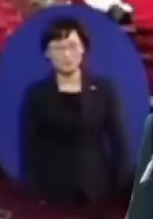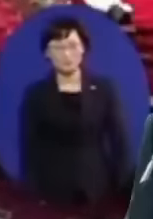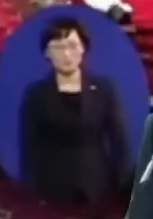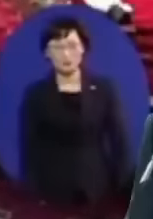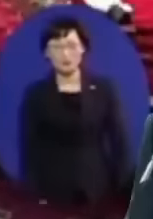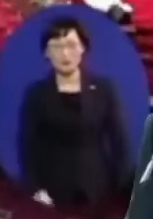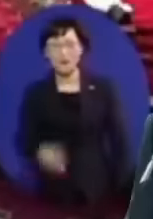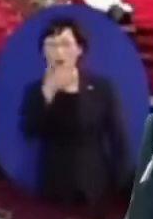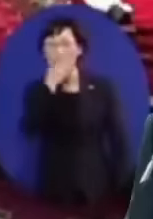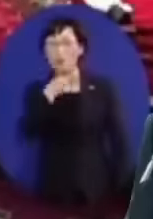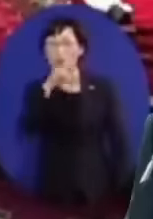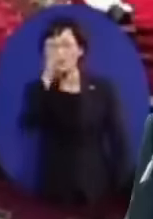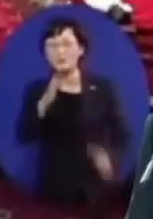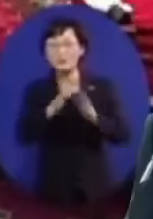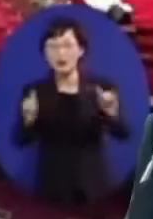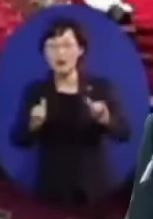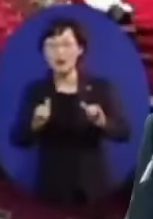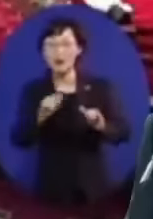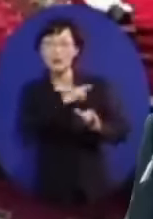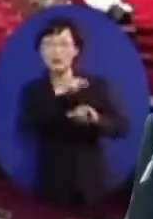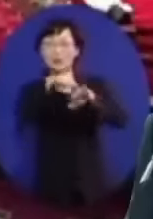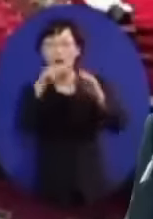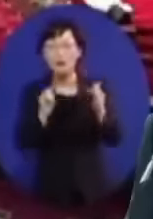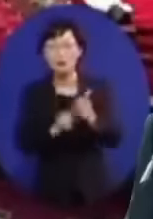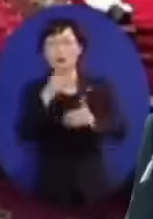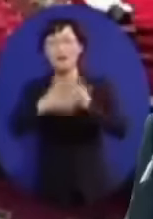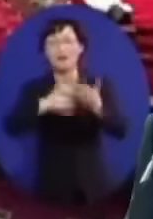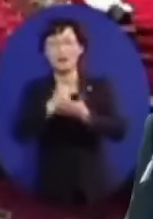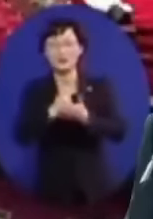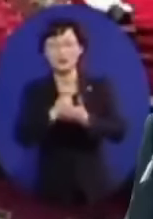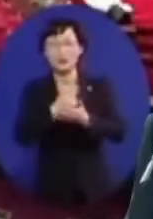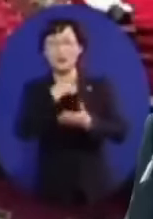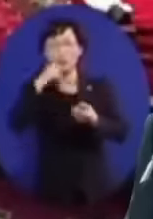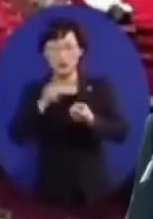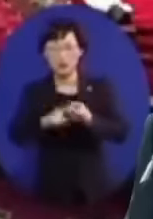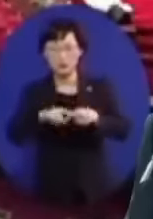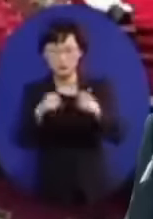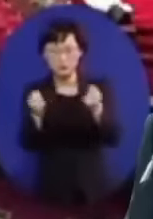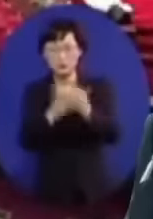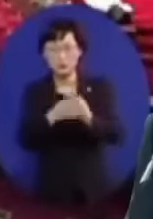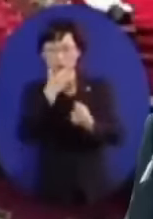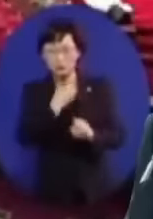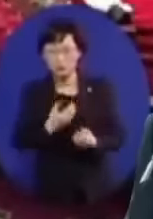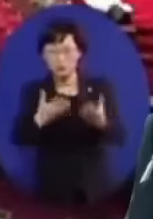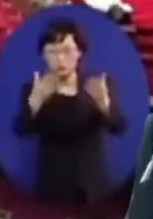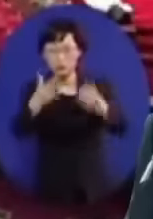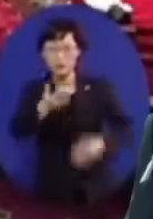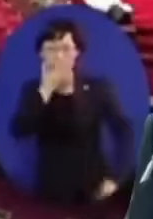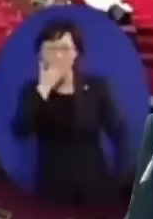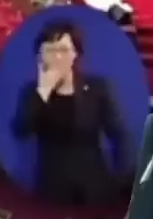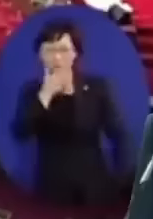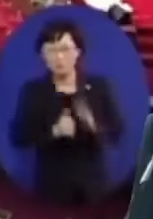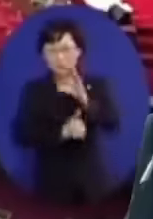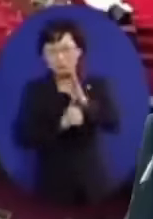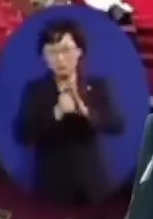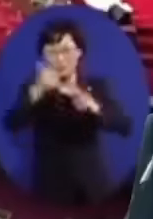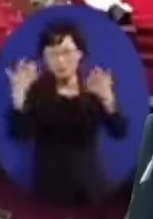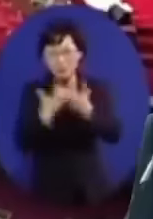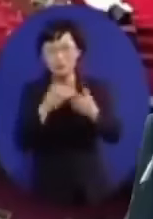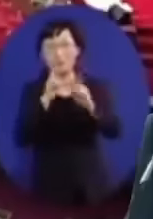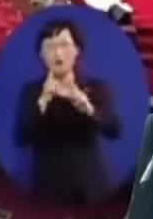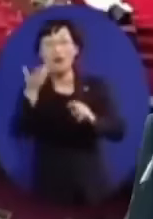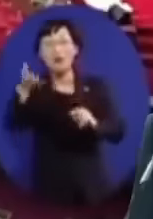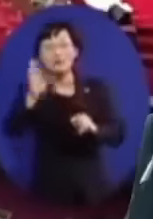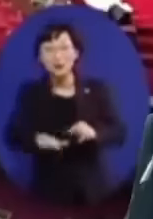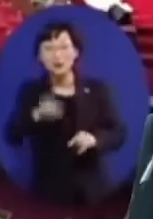복 있는 사람은 먼저 그 마음에 하나님의 뜻을 따르기 때문에 늘 축복의 말, 긍정적이고 희망찬 말을 합니다. 그러나 악인은 그